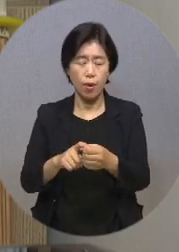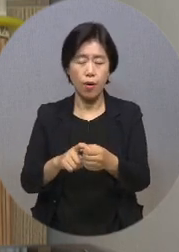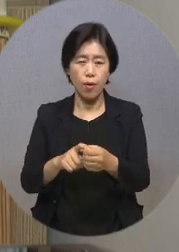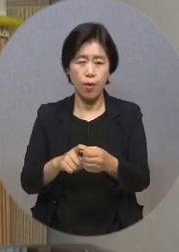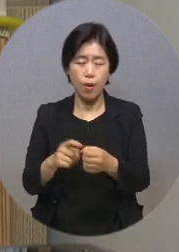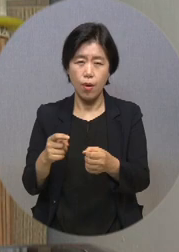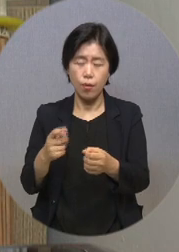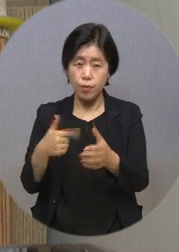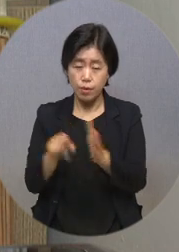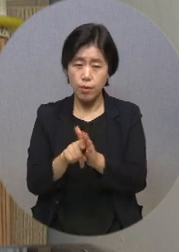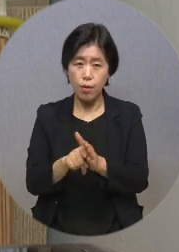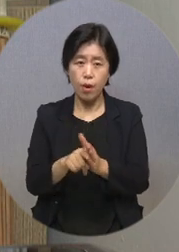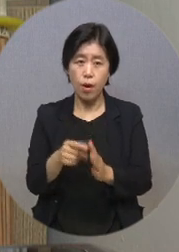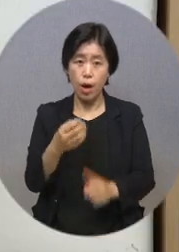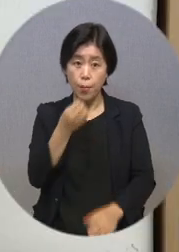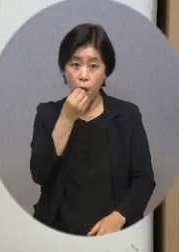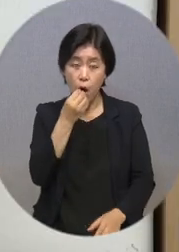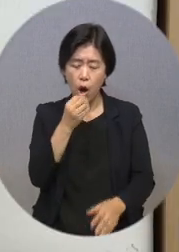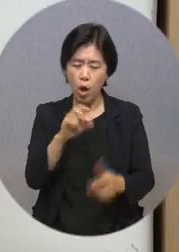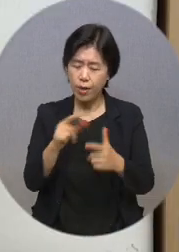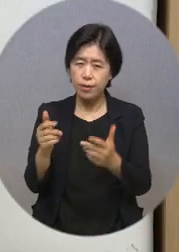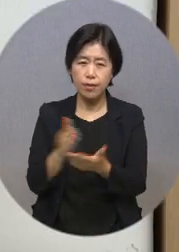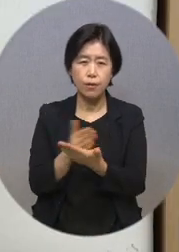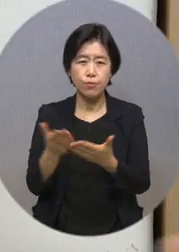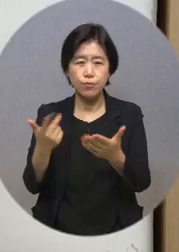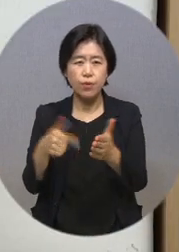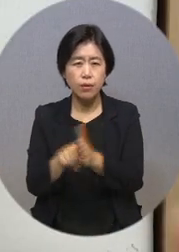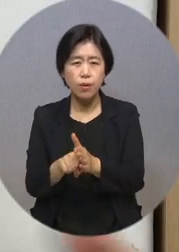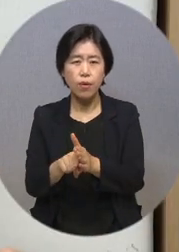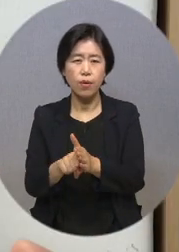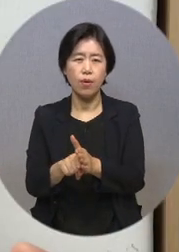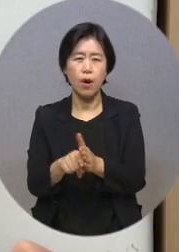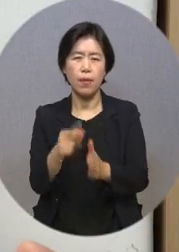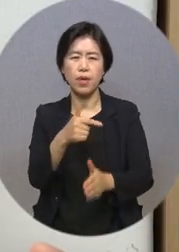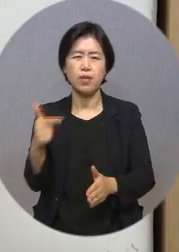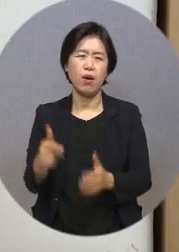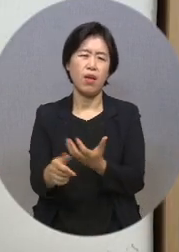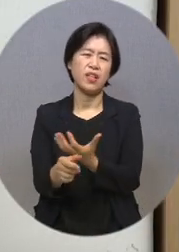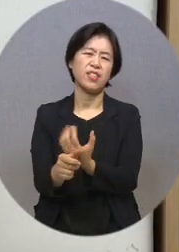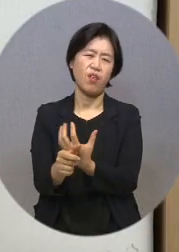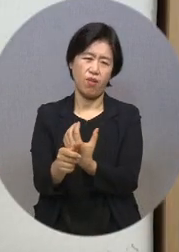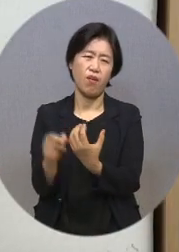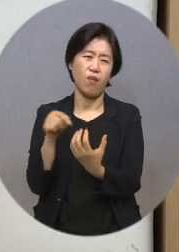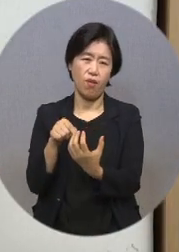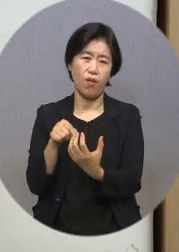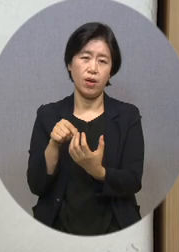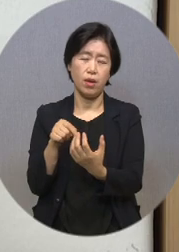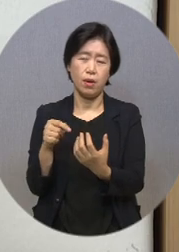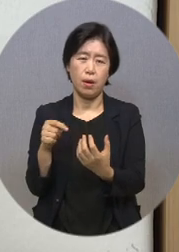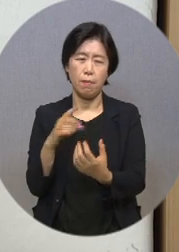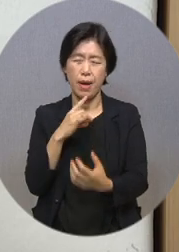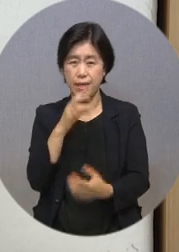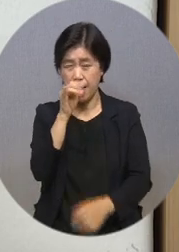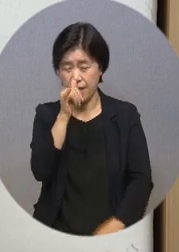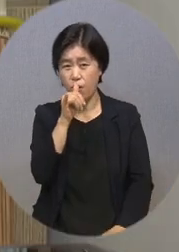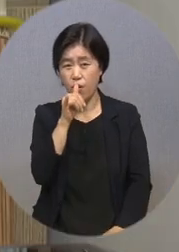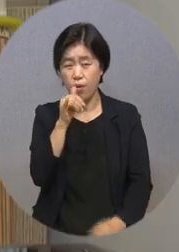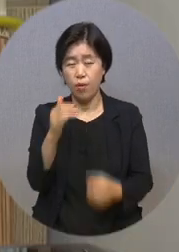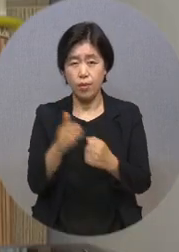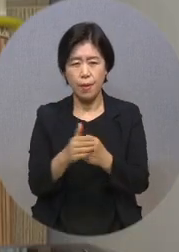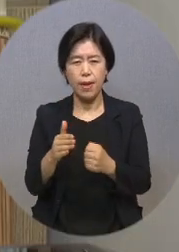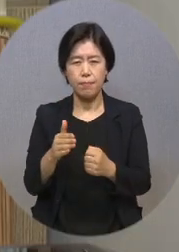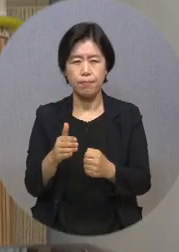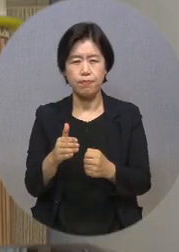배달해드리기 위해서는 신속성이 중요한데, 그렇죠. 큰 트럭으로 운영을 하다 보니까 제대로 제때 공급을 못했었습니다. 네. 그래서 꼭